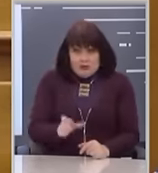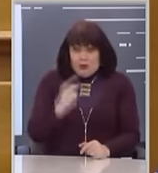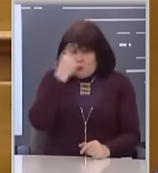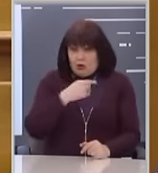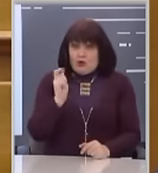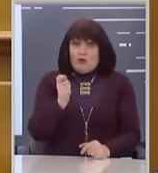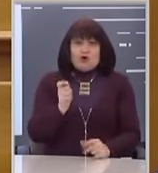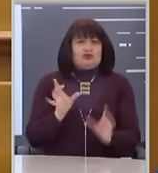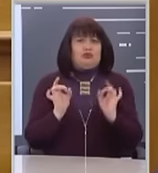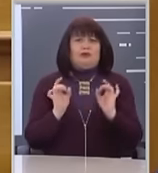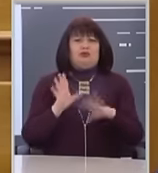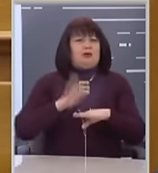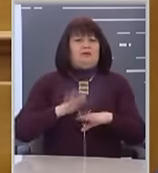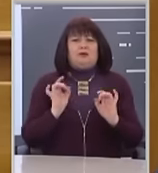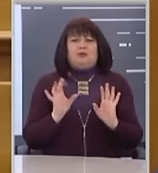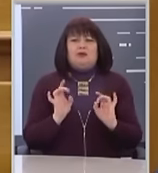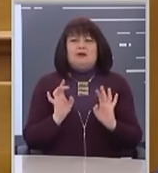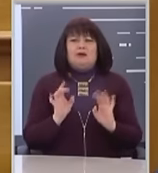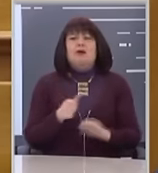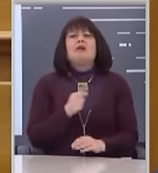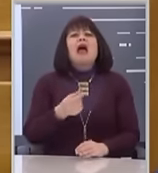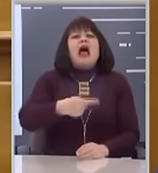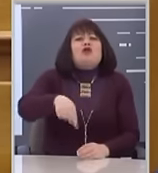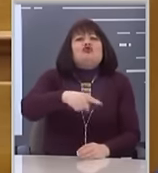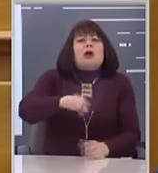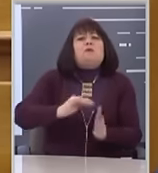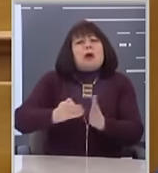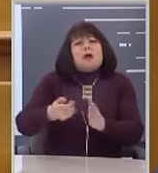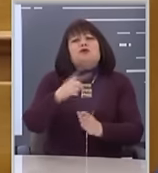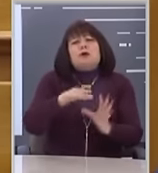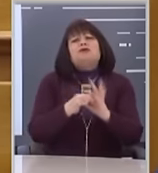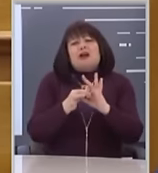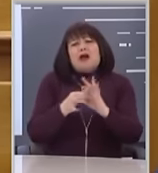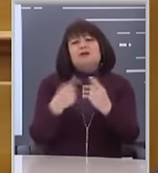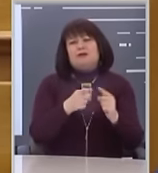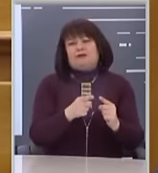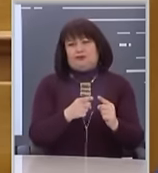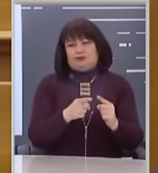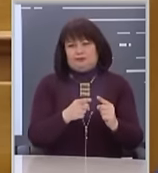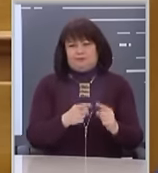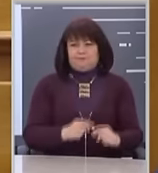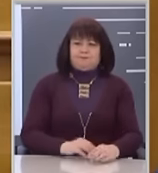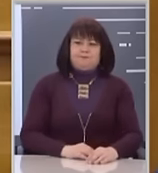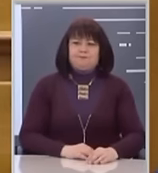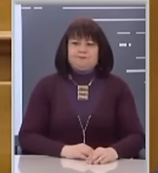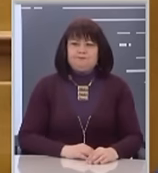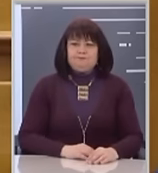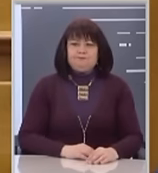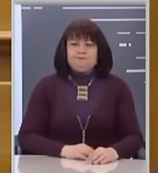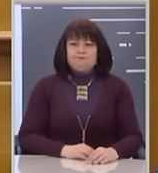πρόσωπο παρά μονάχα διάφορους παρατρεχάμενους αυτού. Πολύ βολικό, δεν ακούγεται?